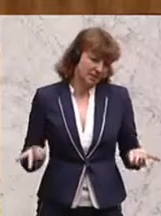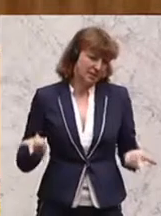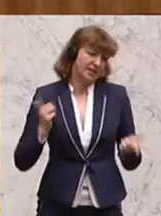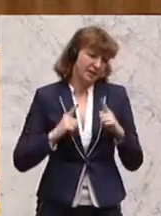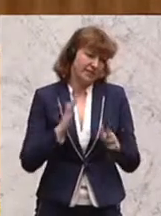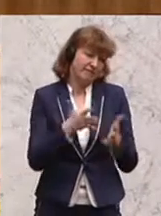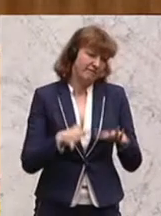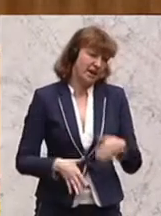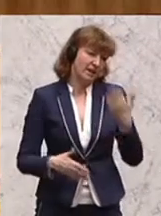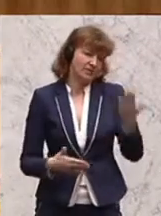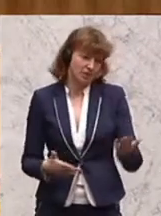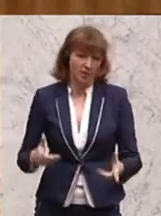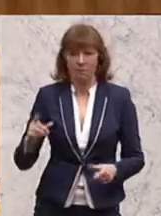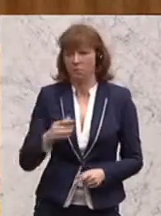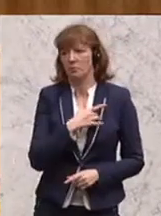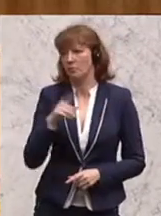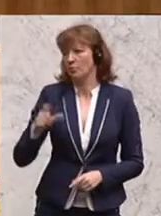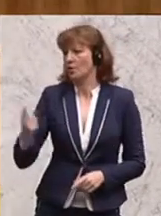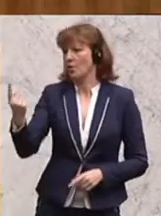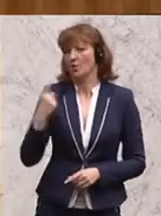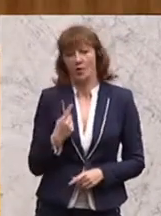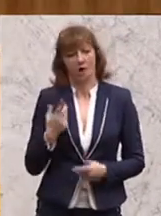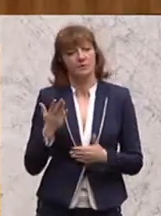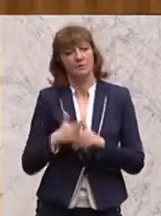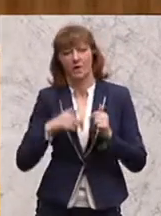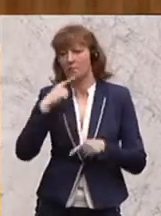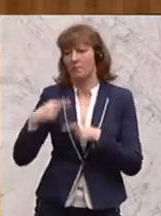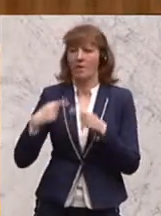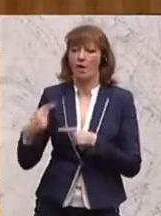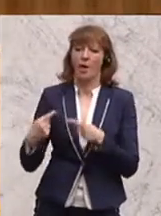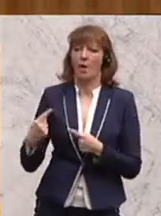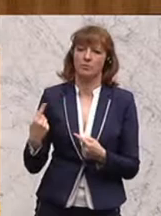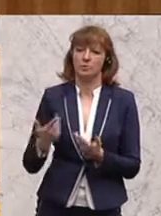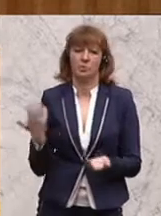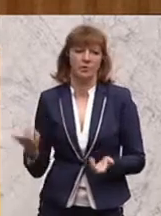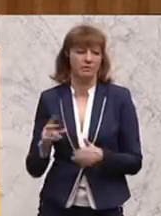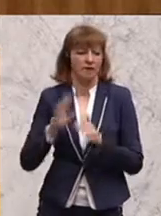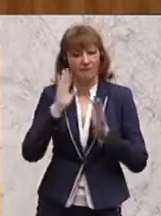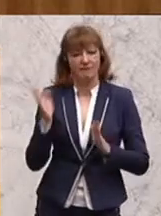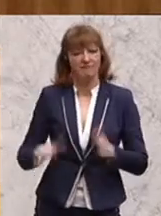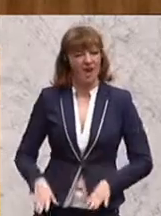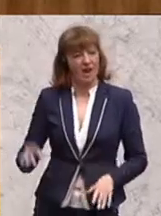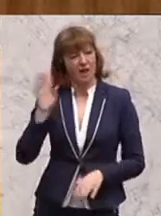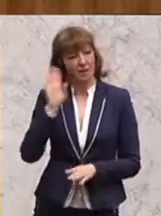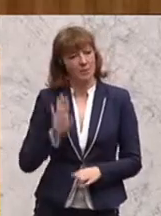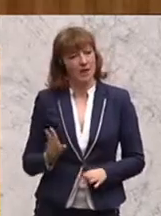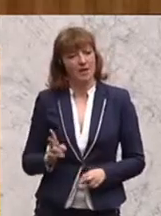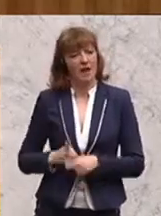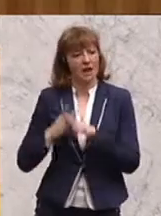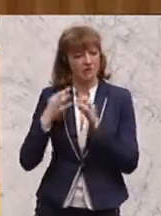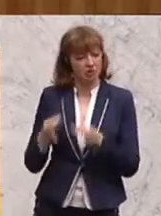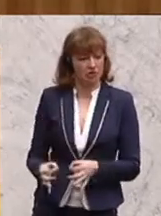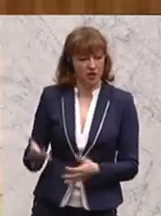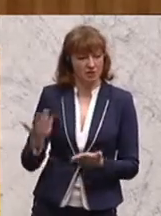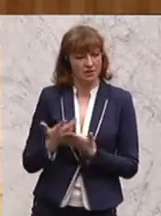Fälle, die Sie haben. Da kommt ein Bürger mit irgendeiner halben Behauptung, allein wenn ich so sehe, dieser Vorfall Maria-Hilfer-Straße, wo sich die Allgemeinheit in